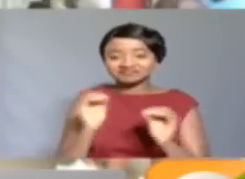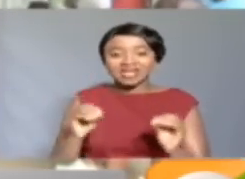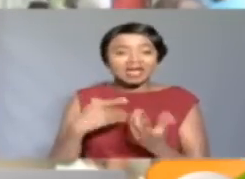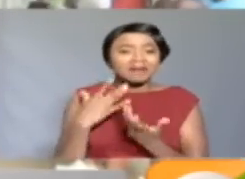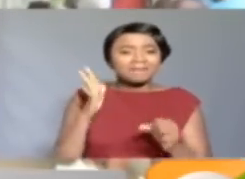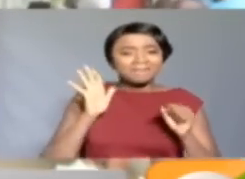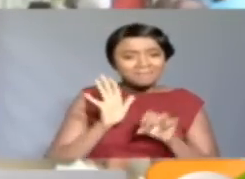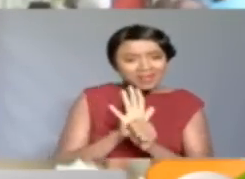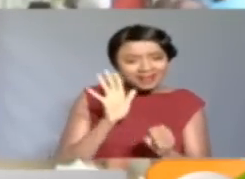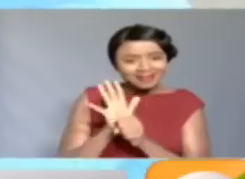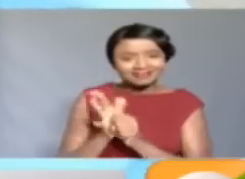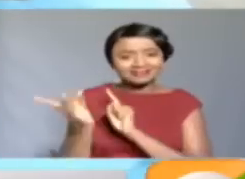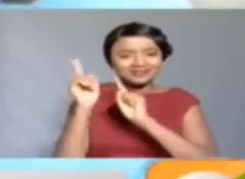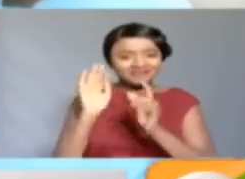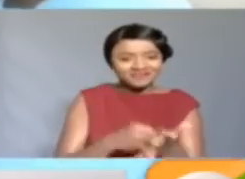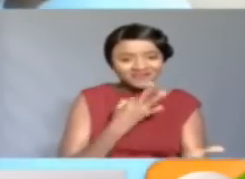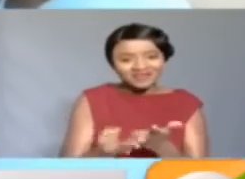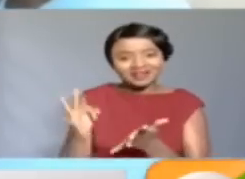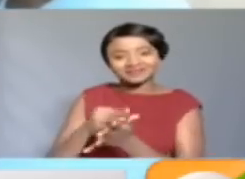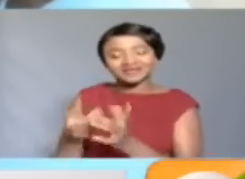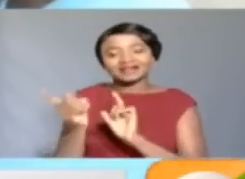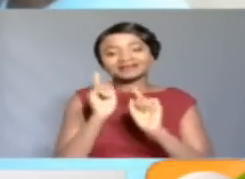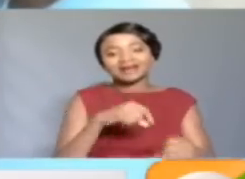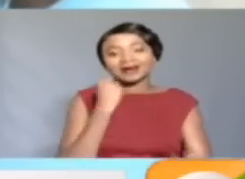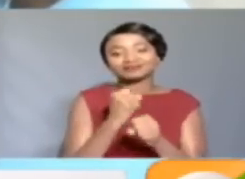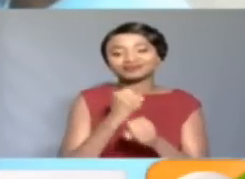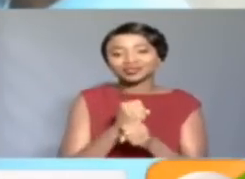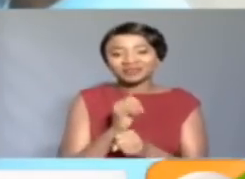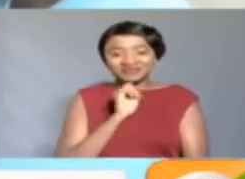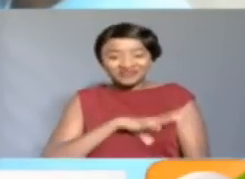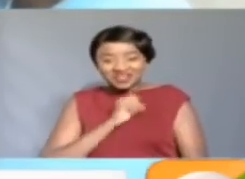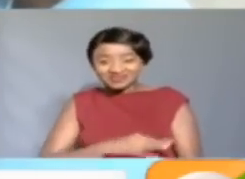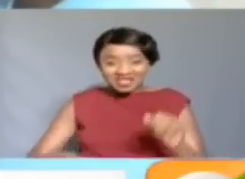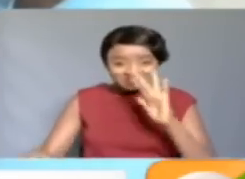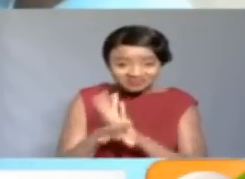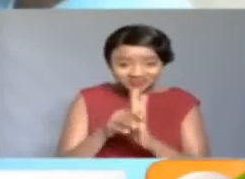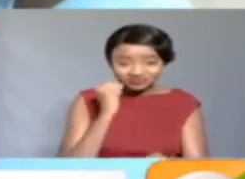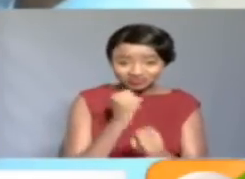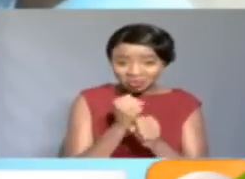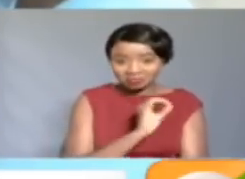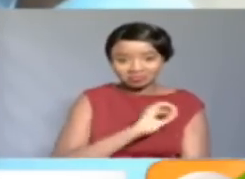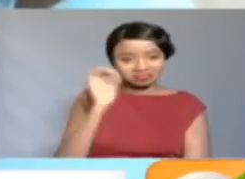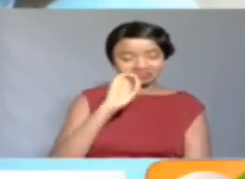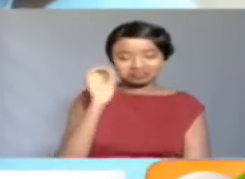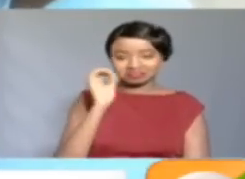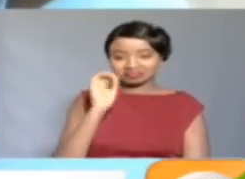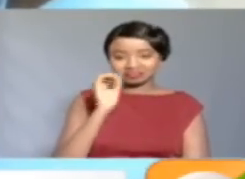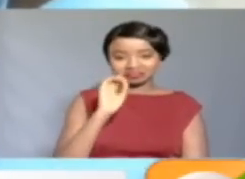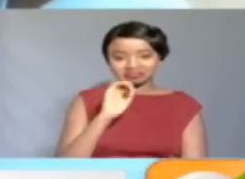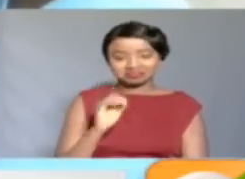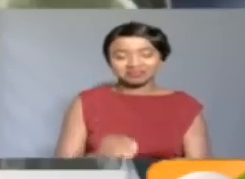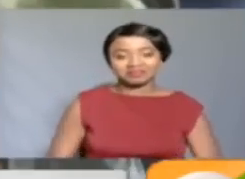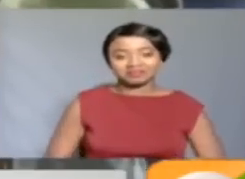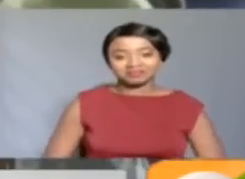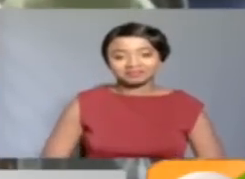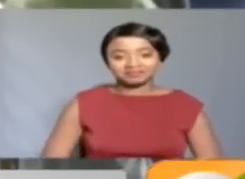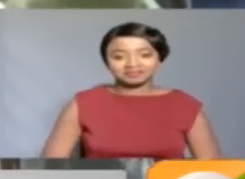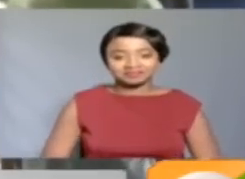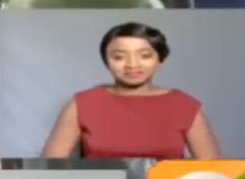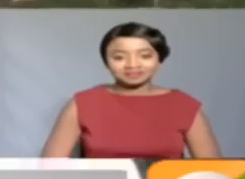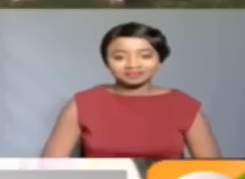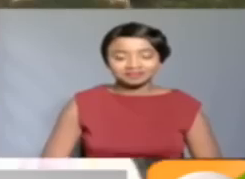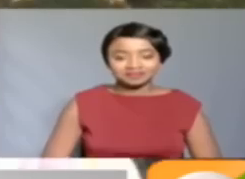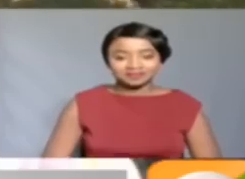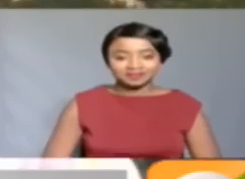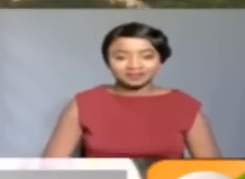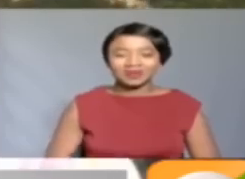kufika kazini licha uwezekano wa kupigwa kalamu kufuatia mazungumzo baina ya Rais Kenyatta na viongozi wa baraza la magavana mapema wiki